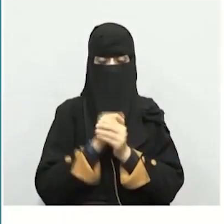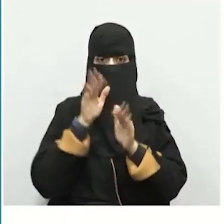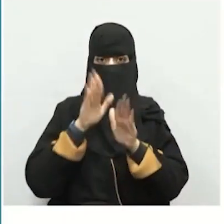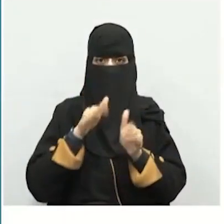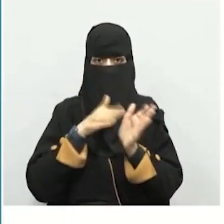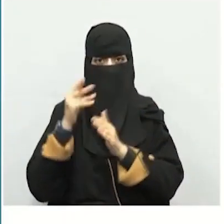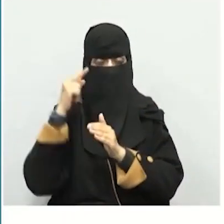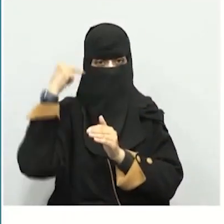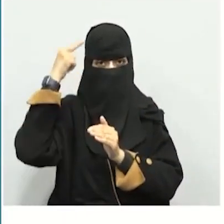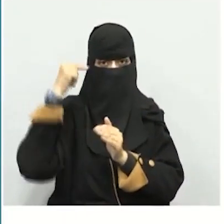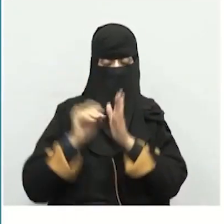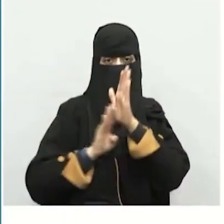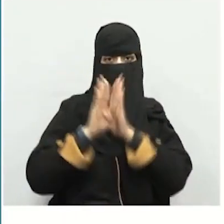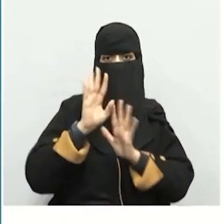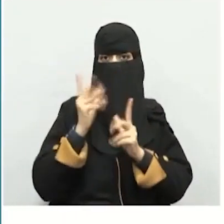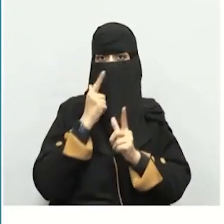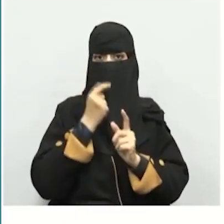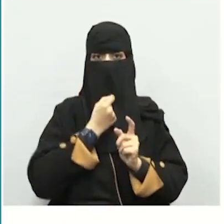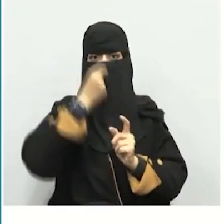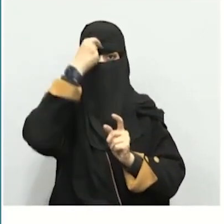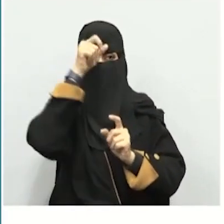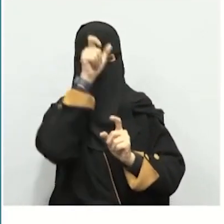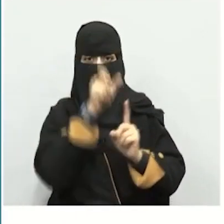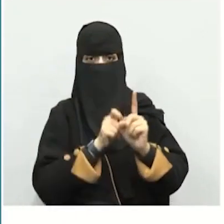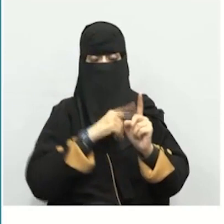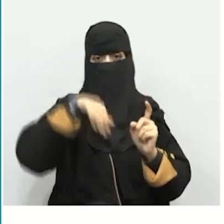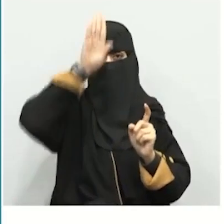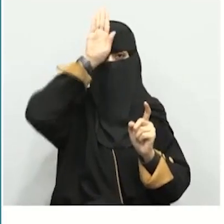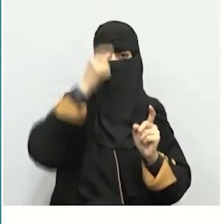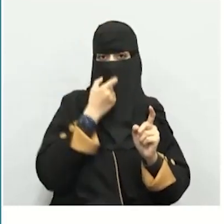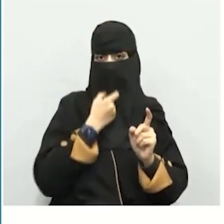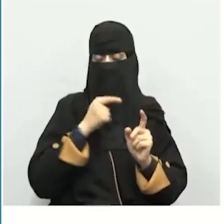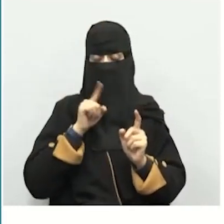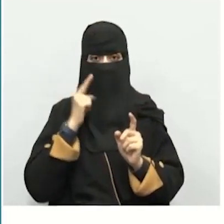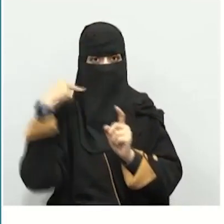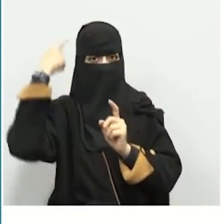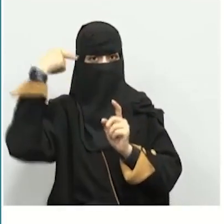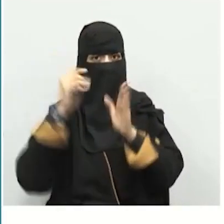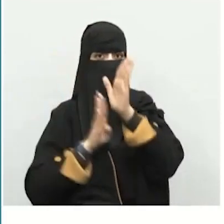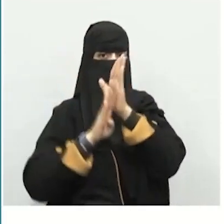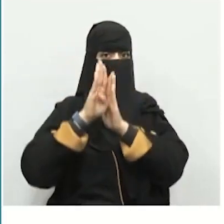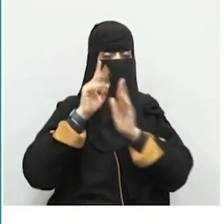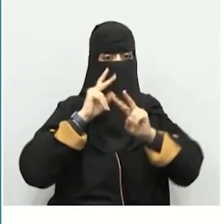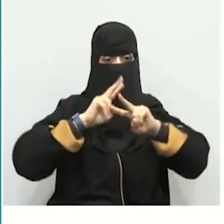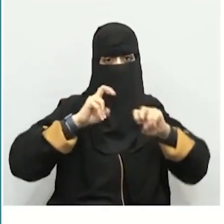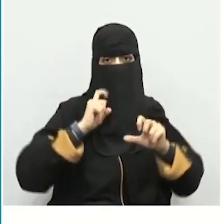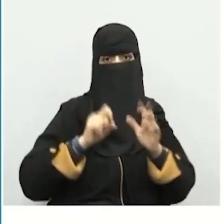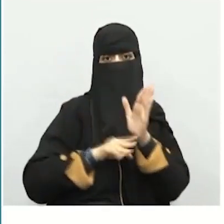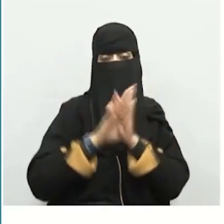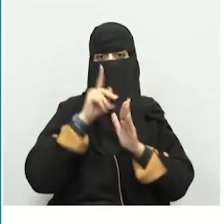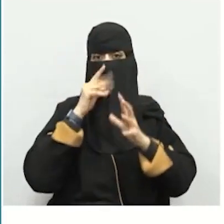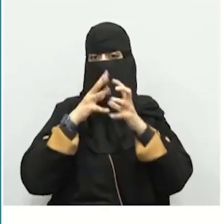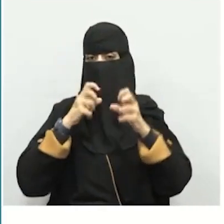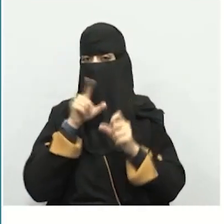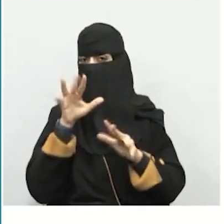الفكر التطويري من أبرز الصفات التي تتميز بها شخصية خادم الحرمين الشريفين الملك سلمان بن عبد العزيز، اشرح